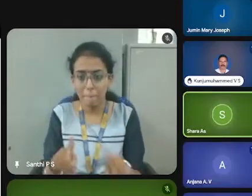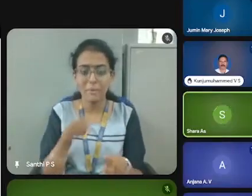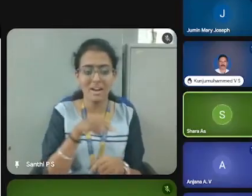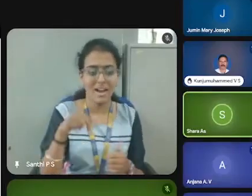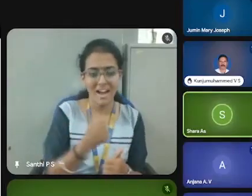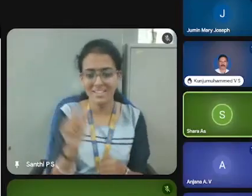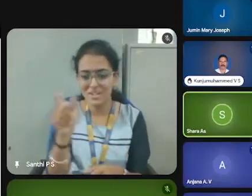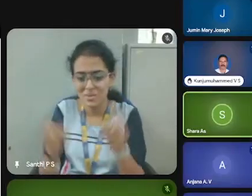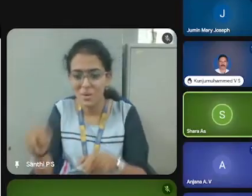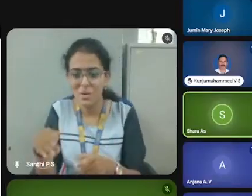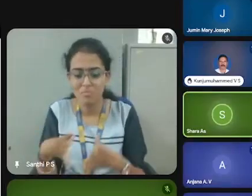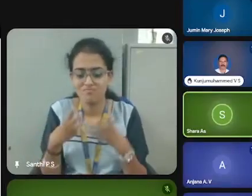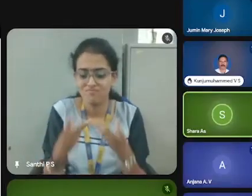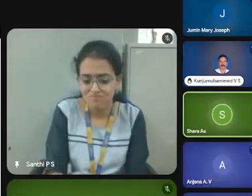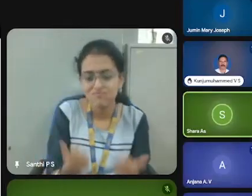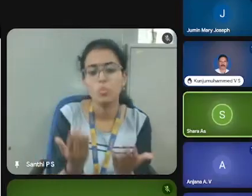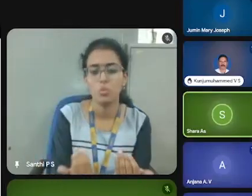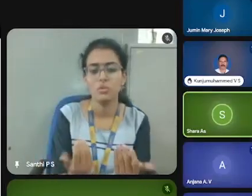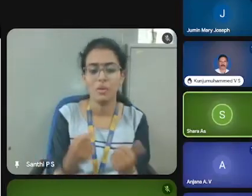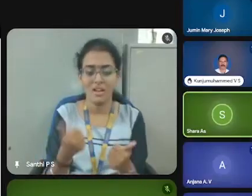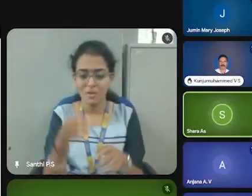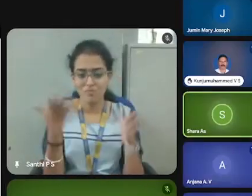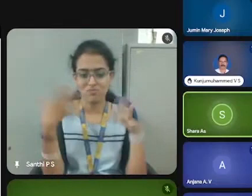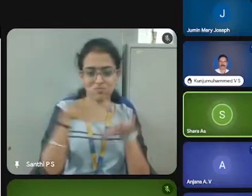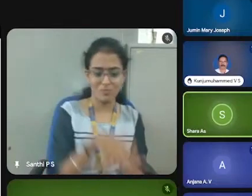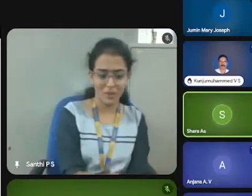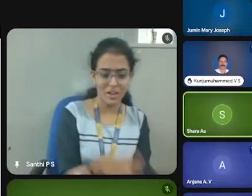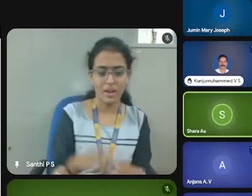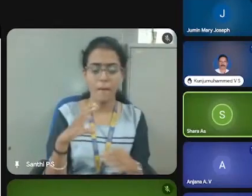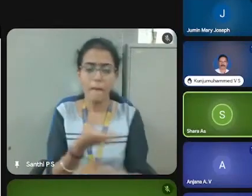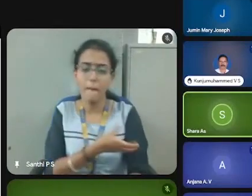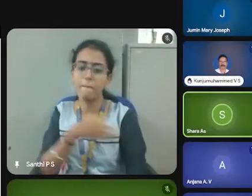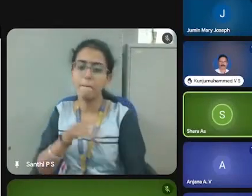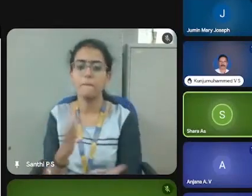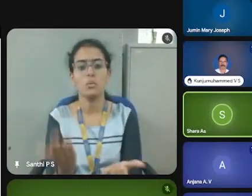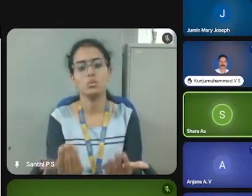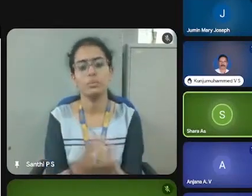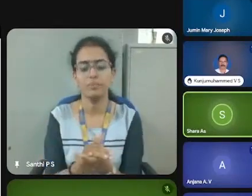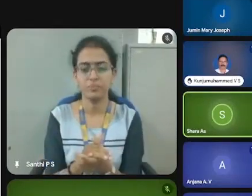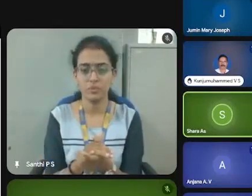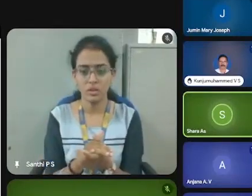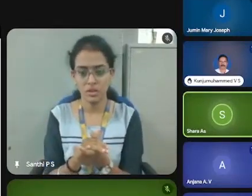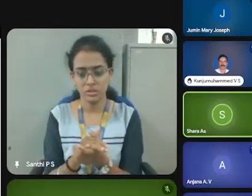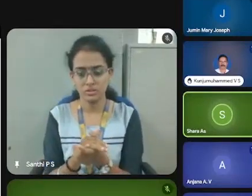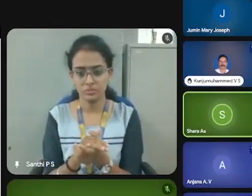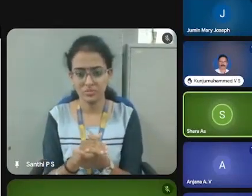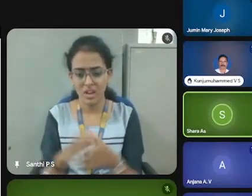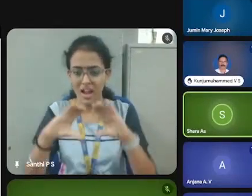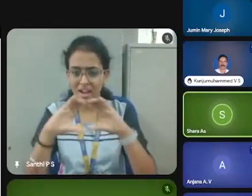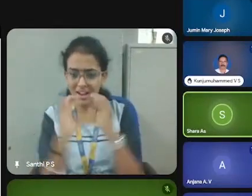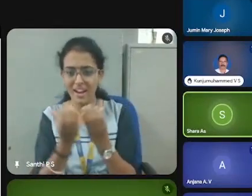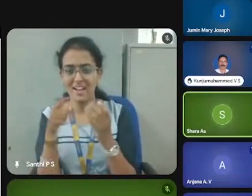വരാനും പഠിക്കാനും ഒക്കെ ശക്തരാകുന്നു, എംപവർ ആകുന്നു. അതുകൊണ്ട് തന്നെ മെയിൻ സ്ട്രീമില് ക്ലാസ്സുകളിൽ